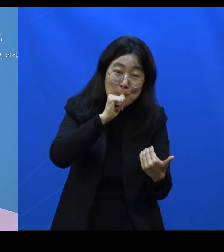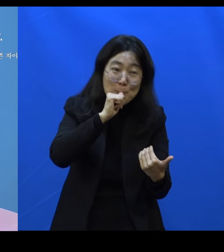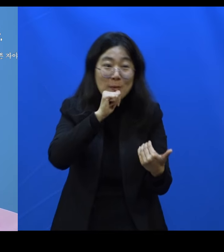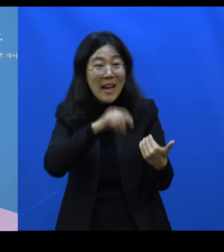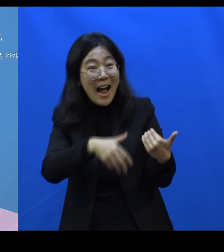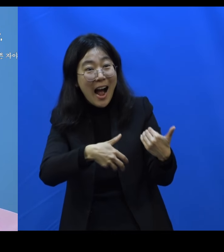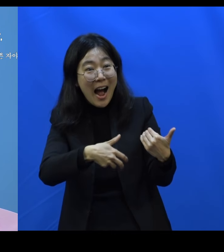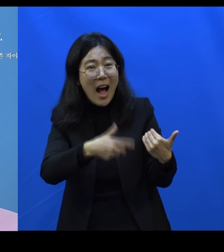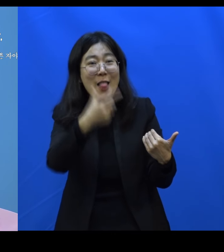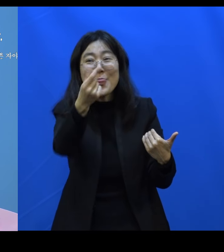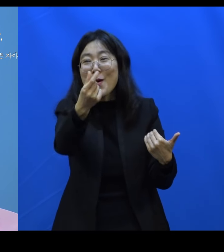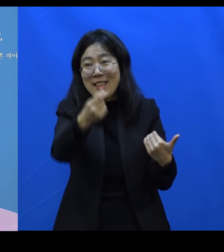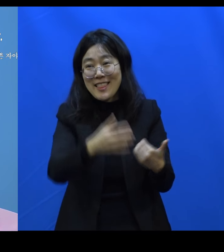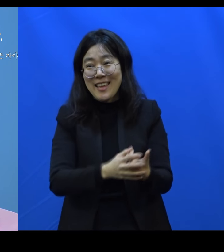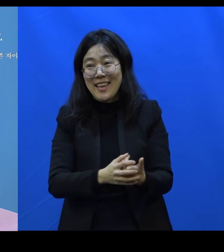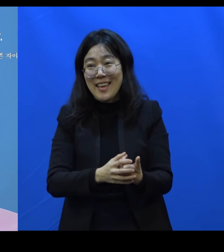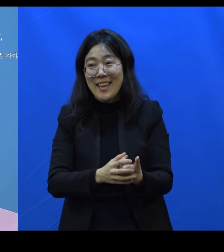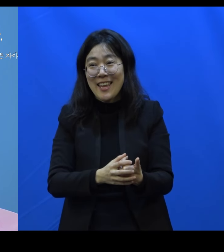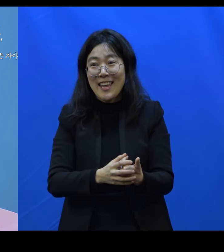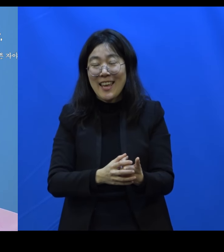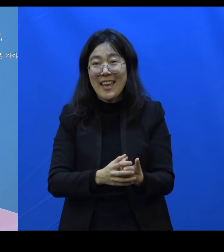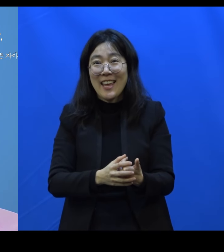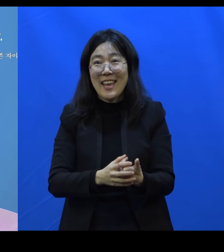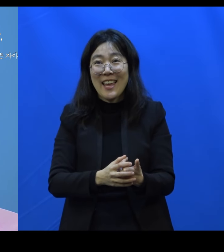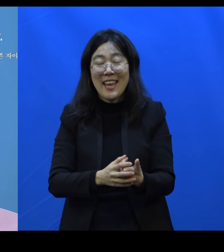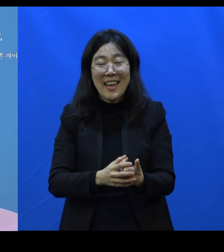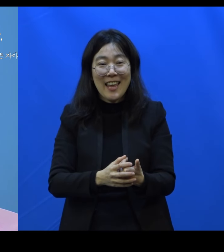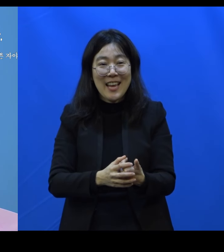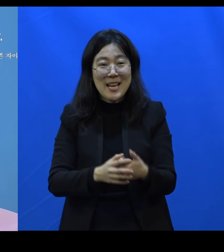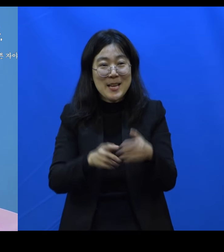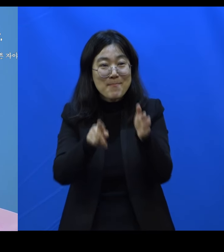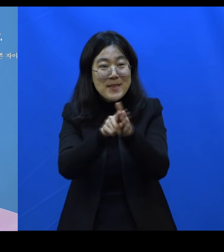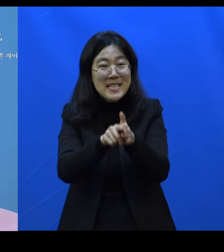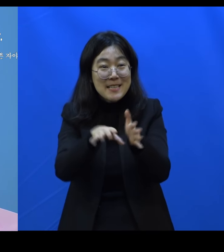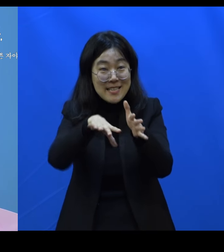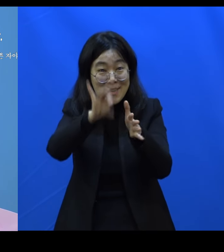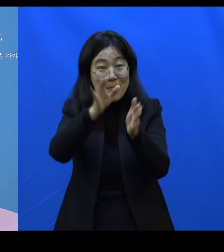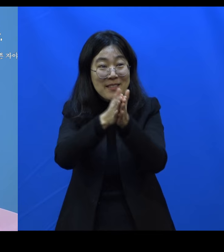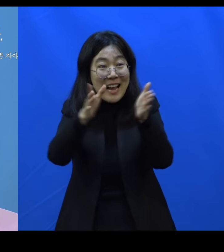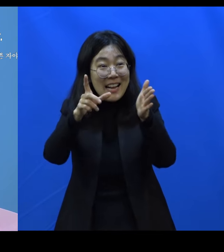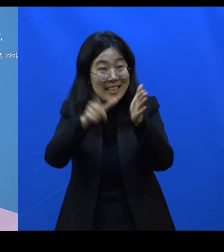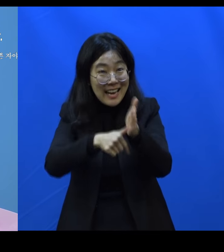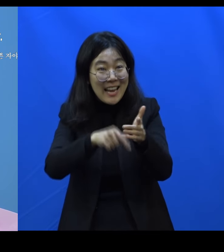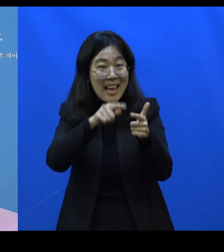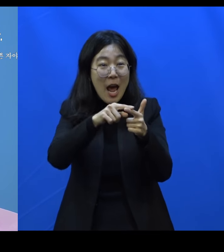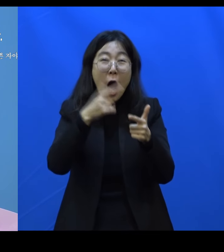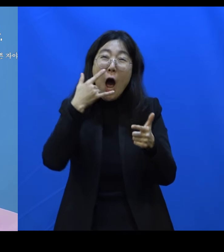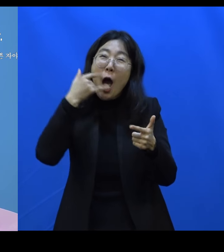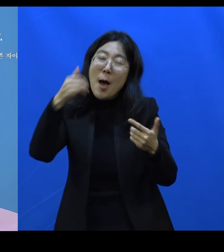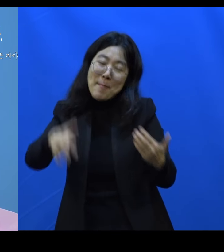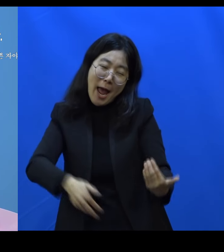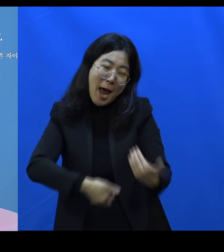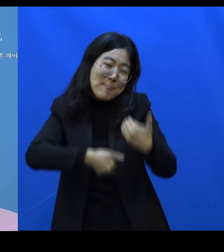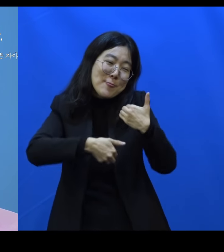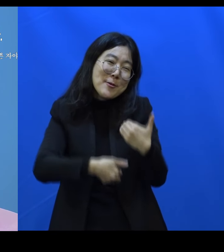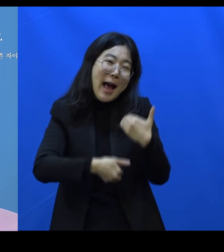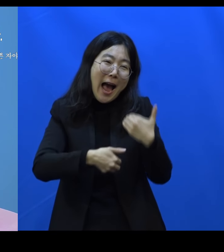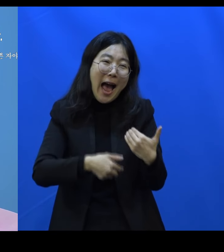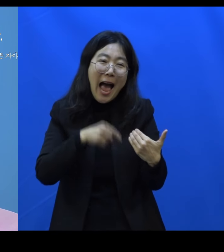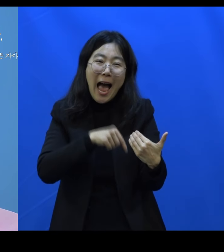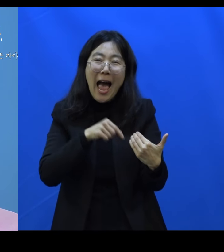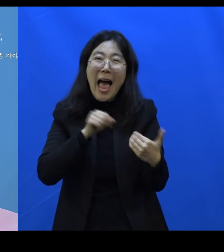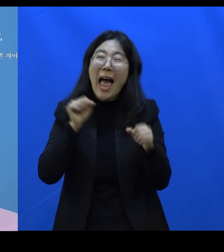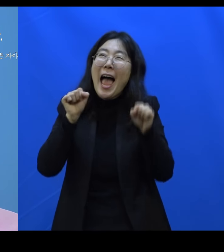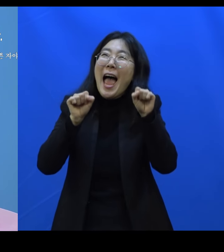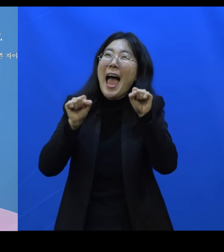젖병을 물고 있는 것과 똑같아요. 그거 얼마나 좋겠어요. 항상 엄마의 품 안에 안겨 있고